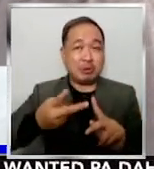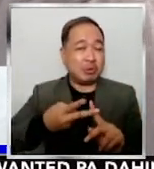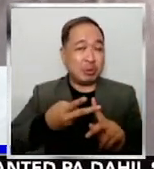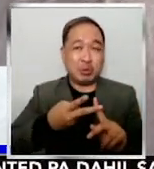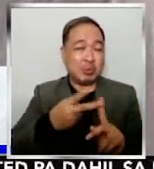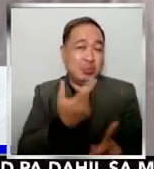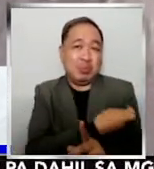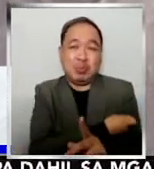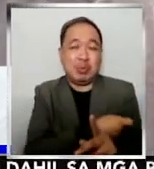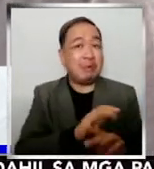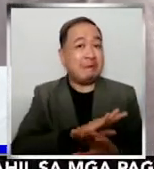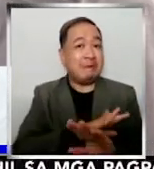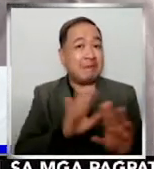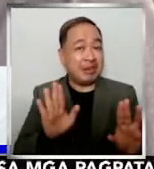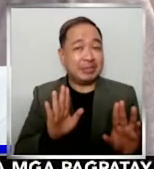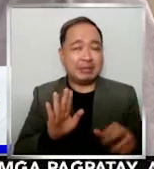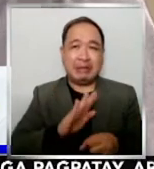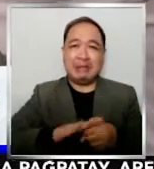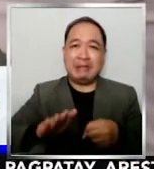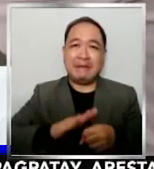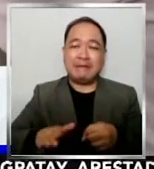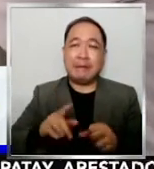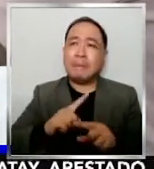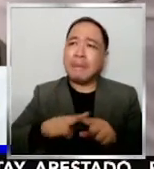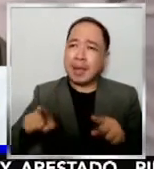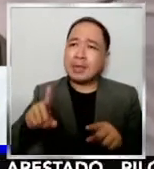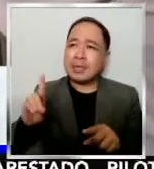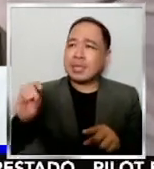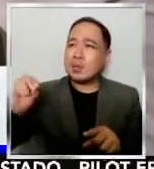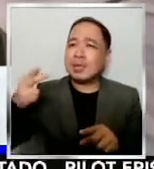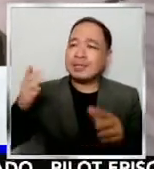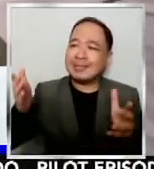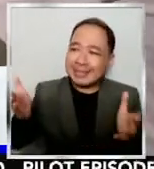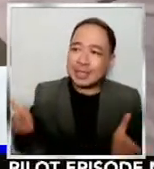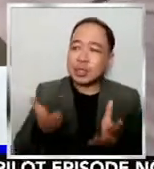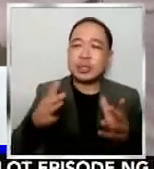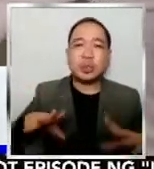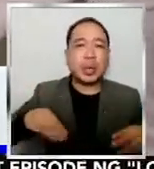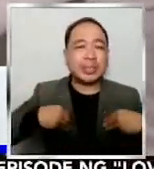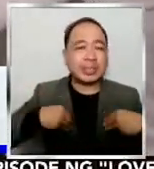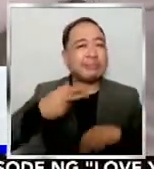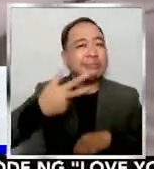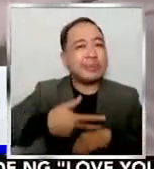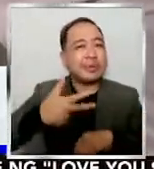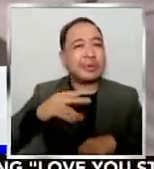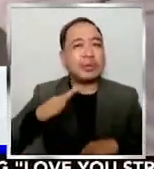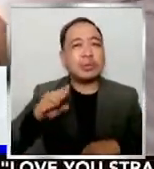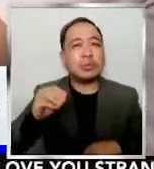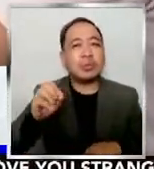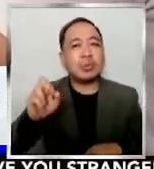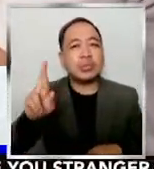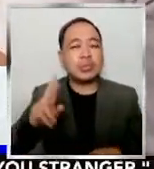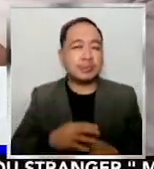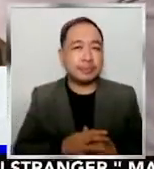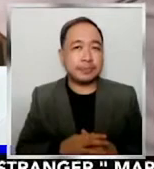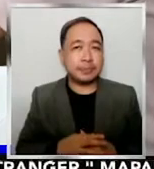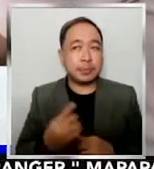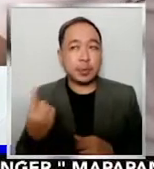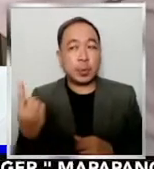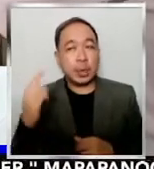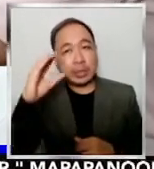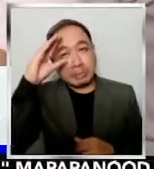na i-take pa rin po natin yung mga booster shots. Si Mang Ronald, nag-walk-in lang nang malamang may dumating para magbakuna malapit sa